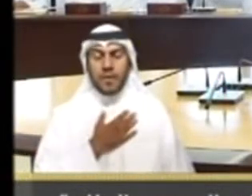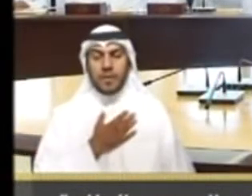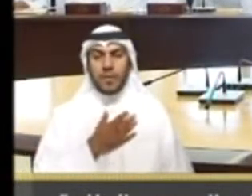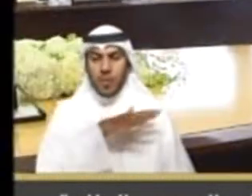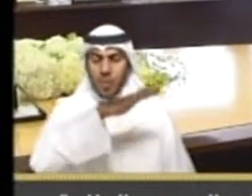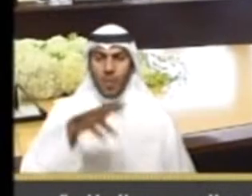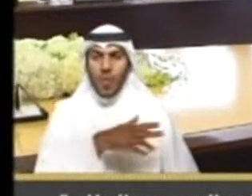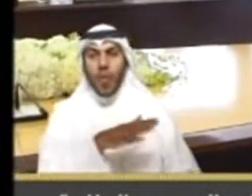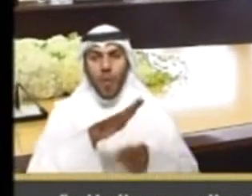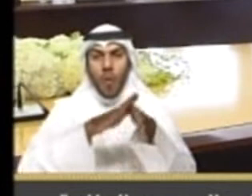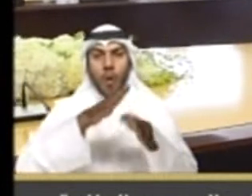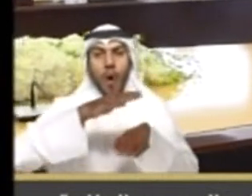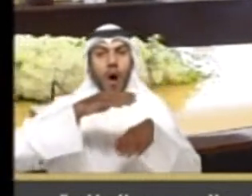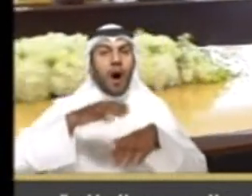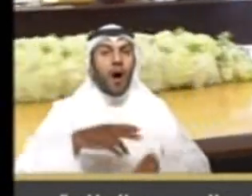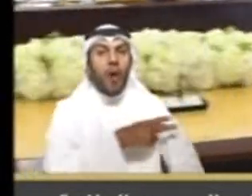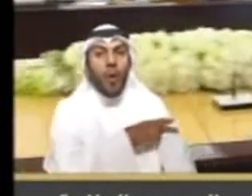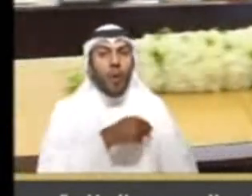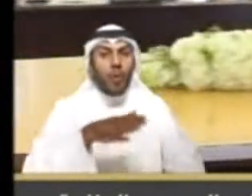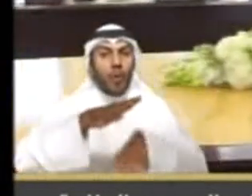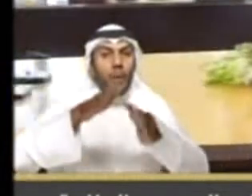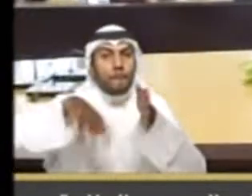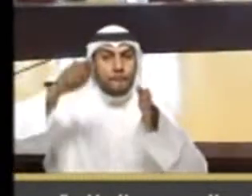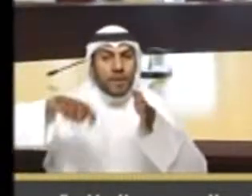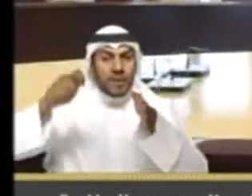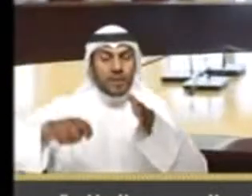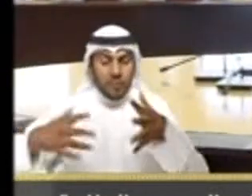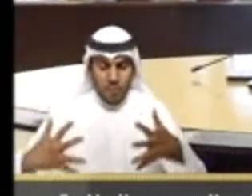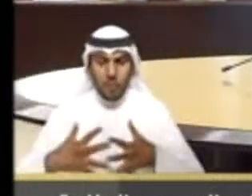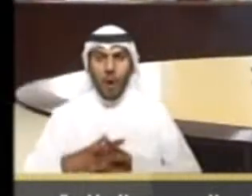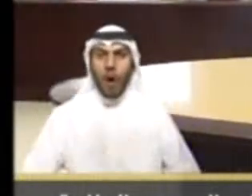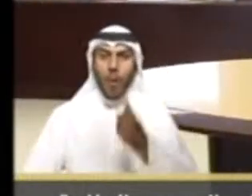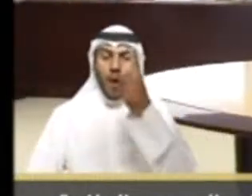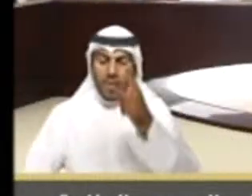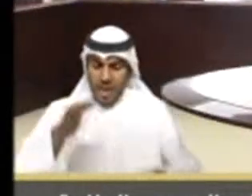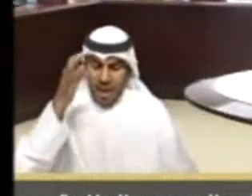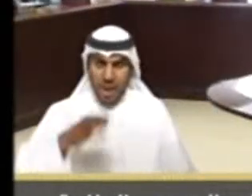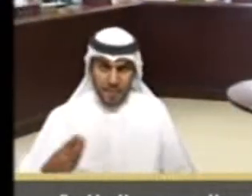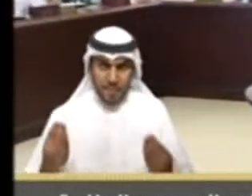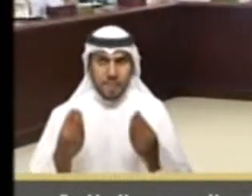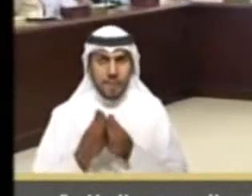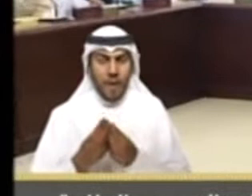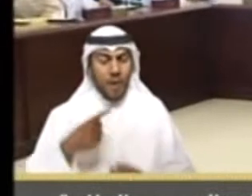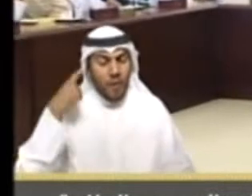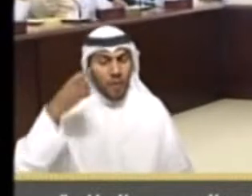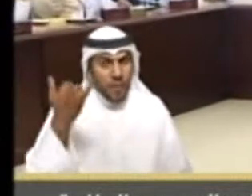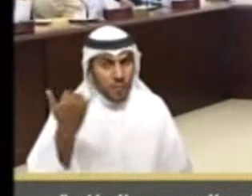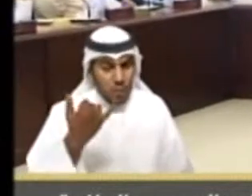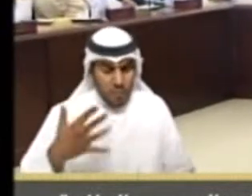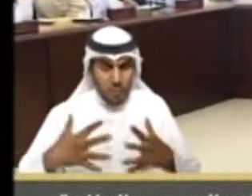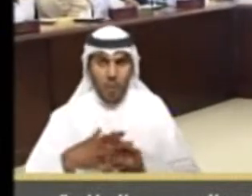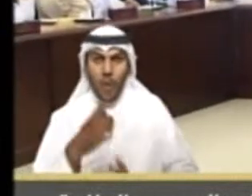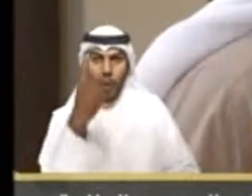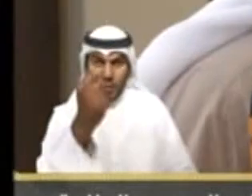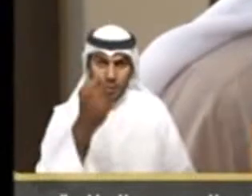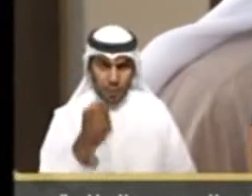الأمير أكدت أهمية الحفاظ على الوحدة الوطنية ورفض الاصطفاف الطائفي والانجرار العاطفي وراء الأزمة الخليجية.